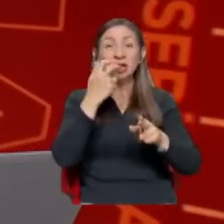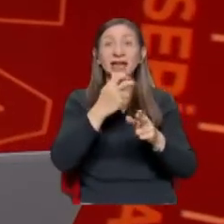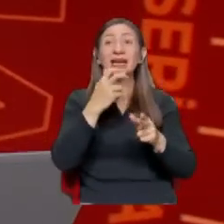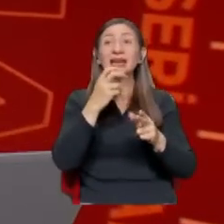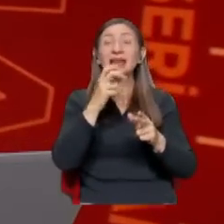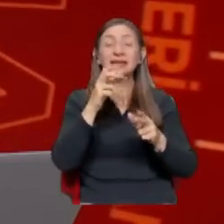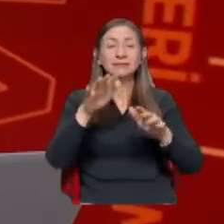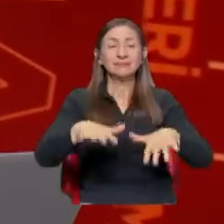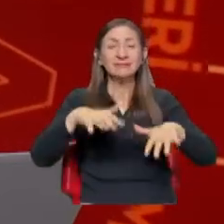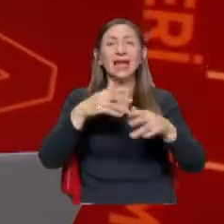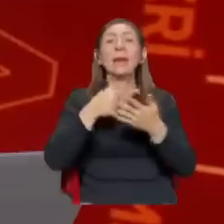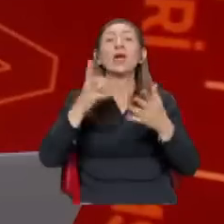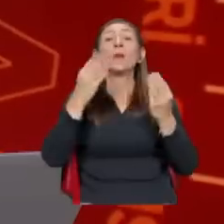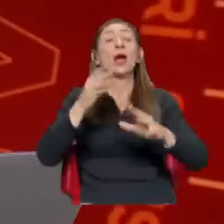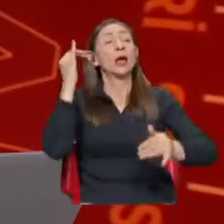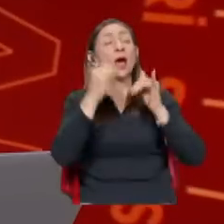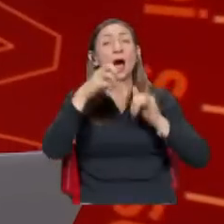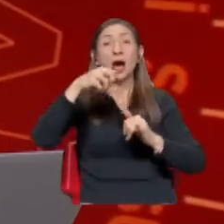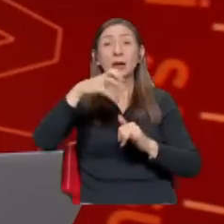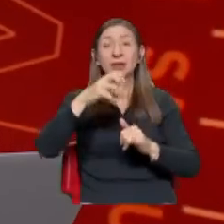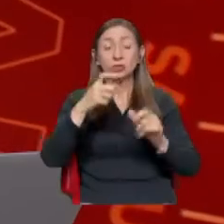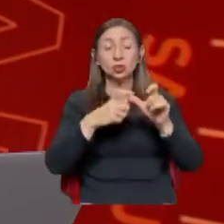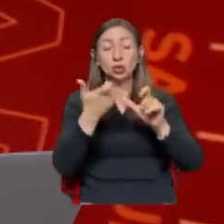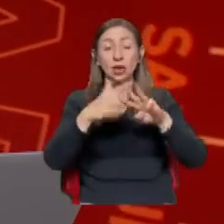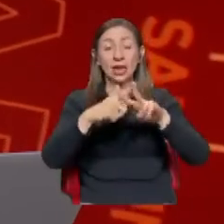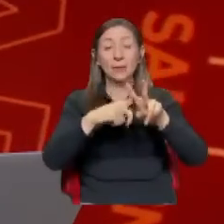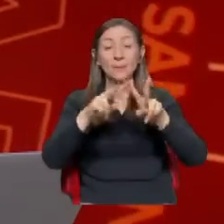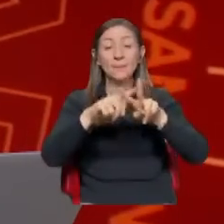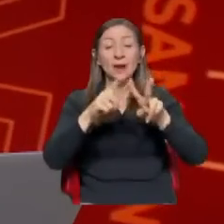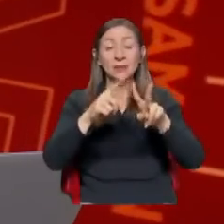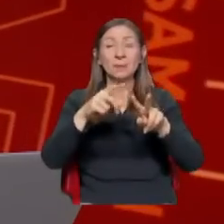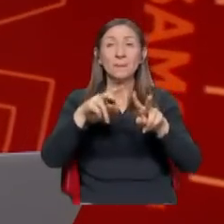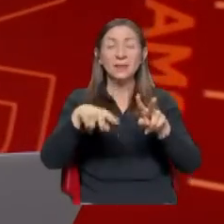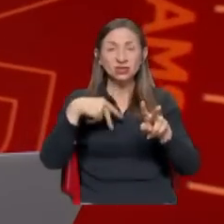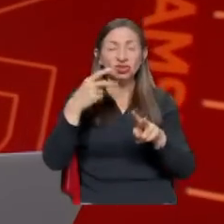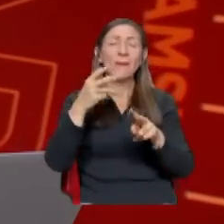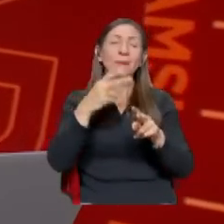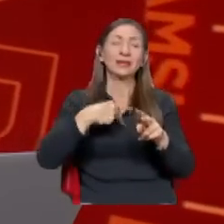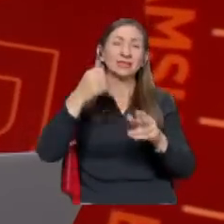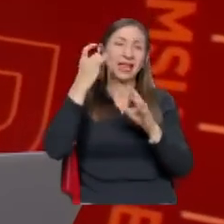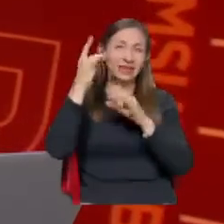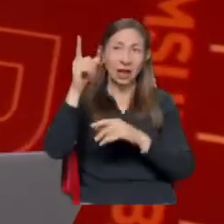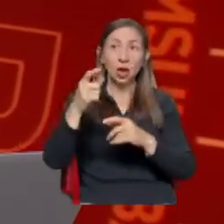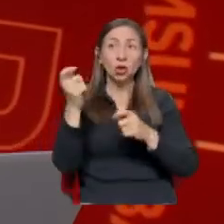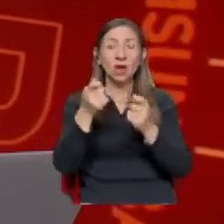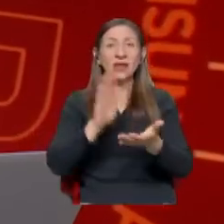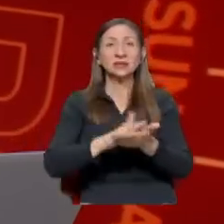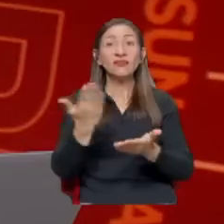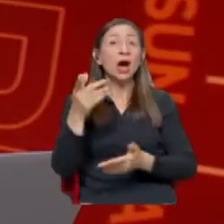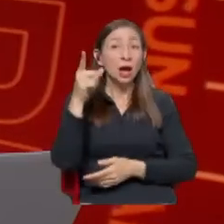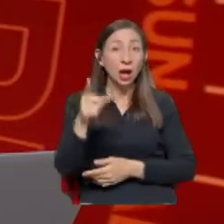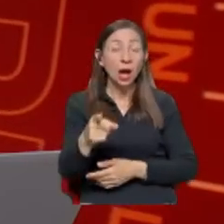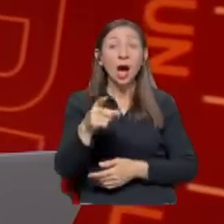etmediği için tepkilerin odağı olmuştu AK Partili Süleymanpaşa Belediye Başkanı Cüneyt Yüksel. Görevinden istifa